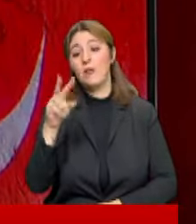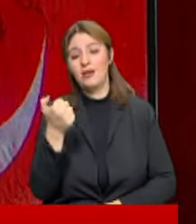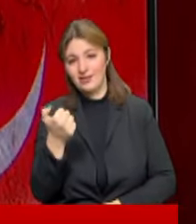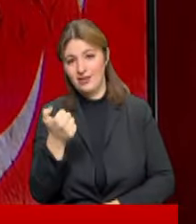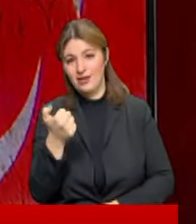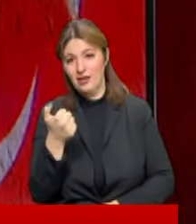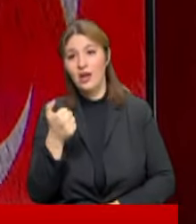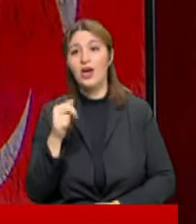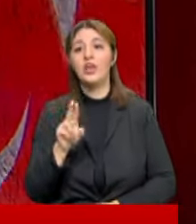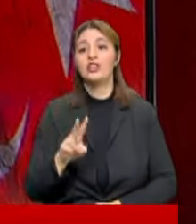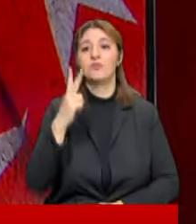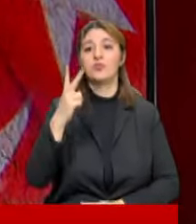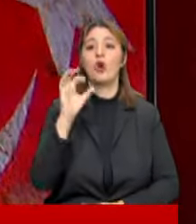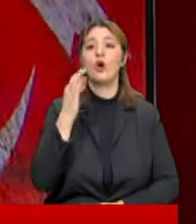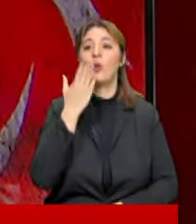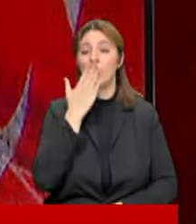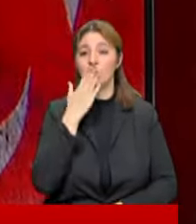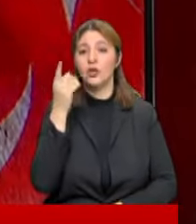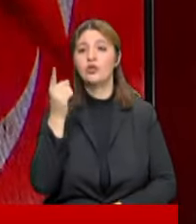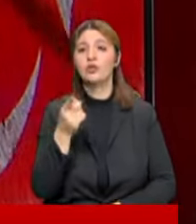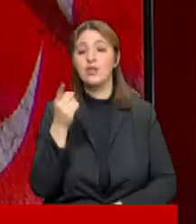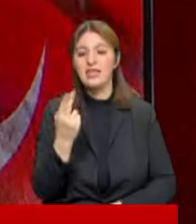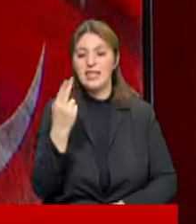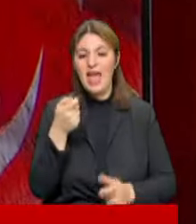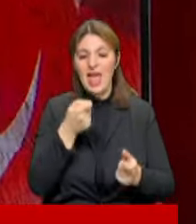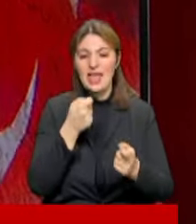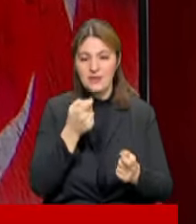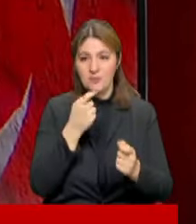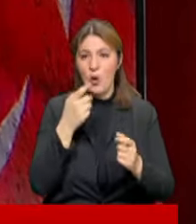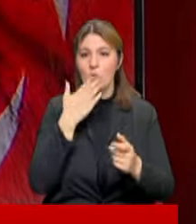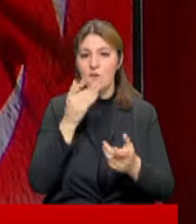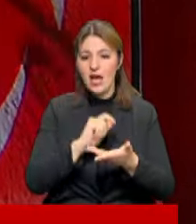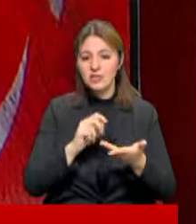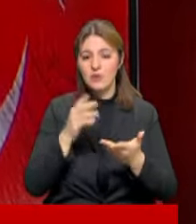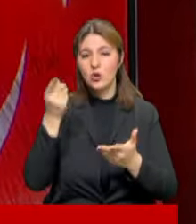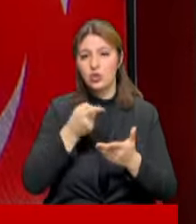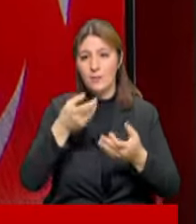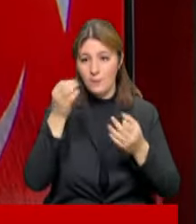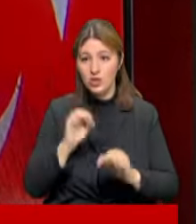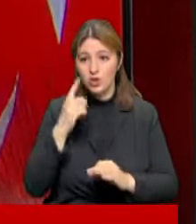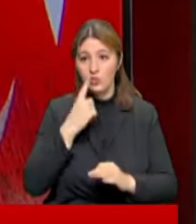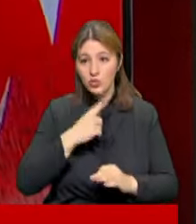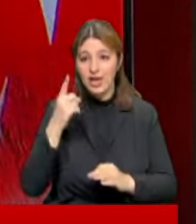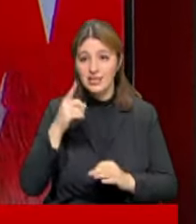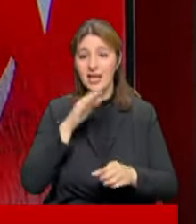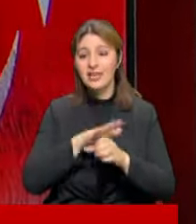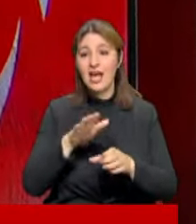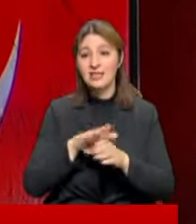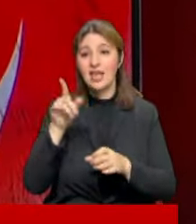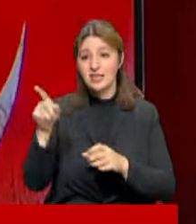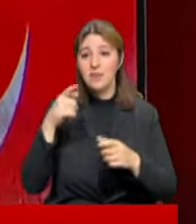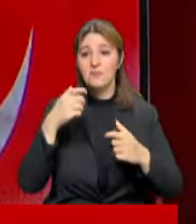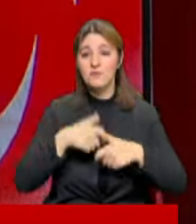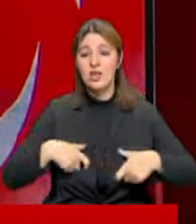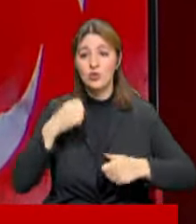1926'da 72 ortaokulla % eğitim öğretimle okuma yazma oranıyla Baş O yüzden mi at Kayseri'de milli